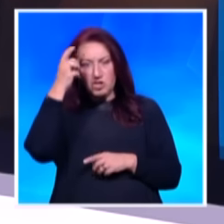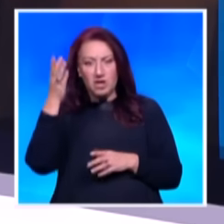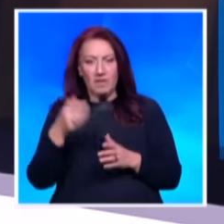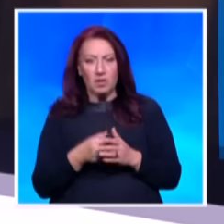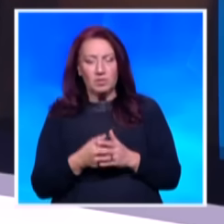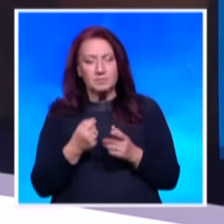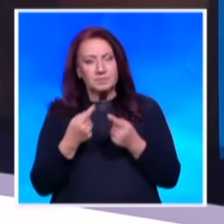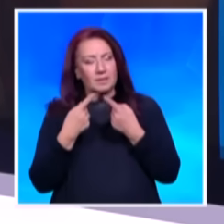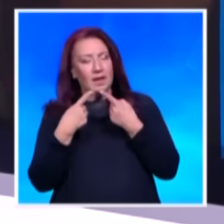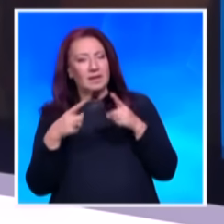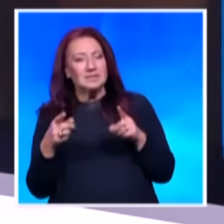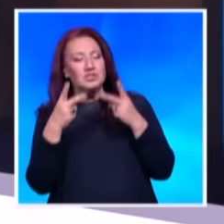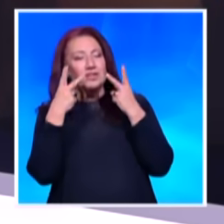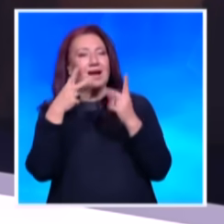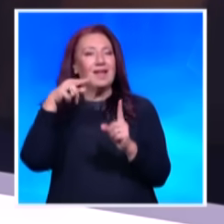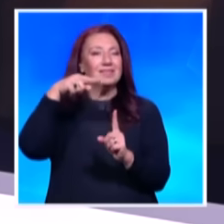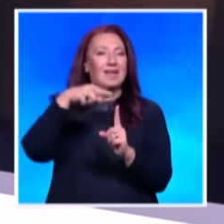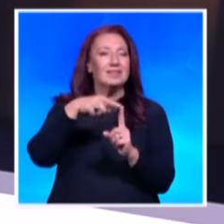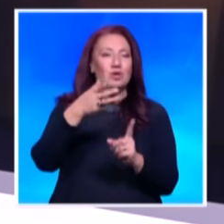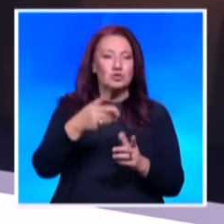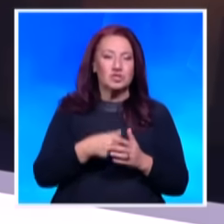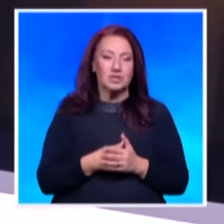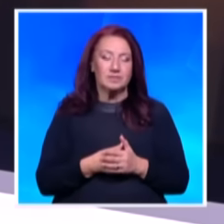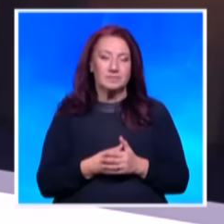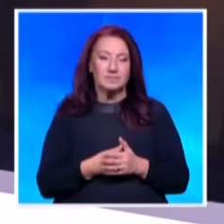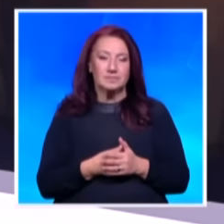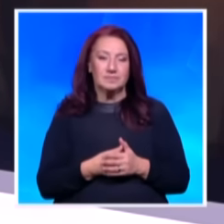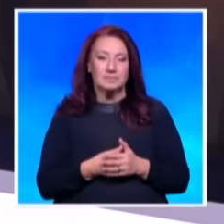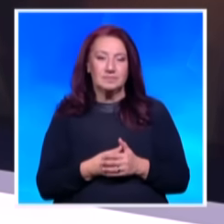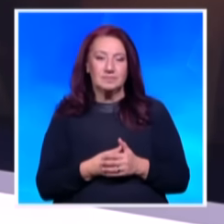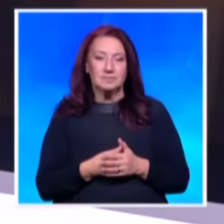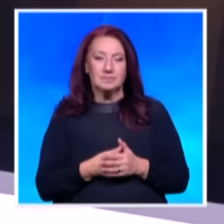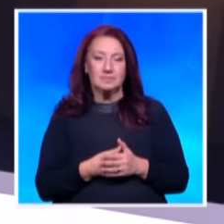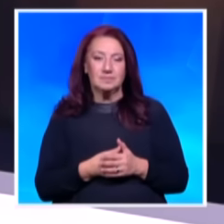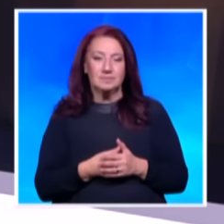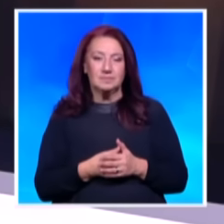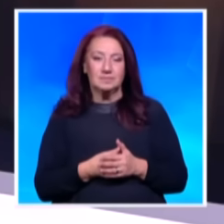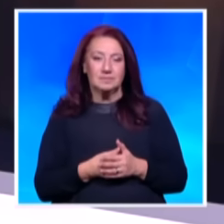една различна гледна точка към събитията. Хриси, отново към теб.